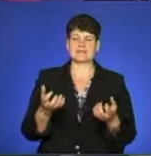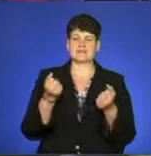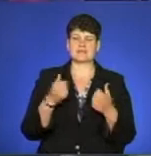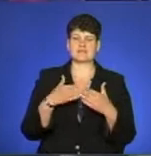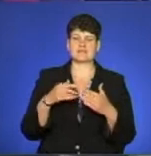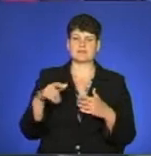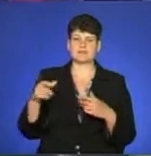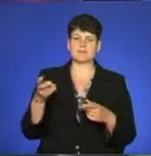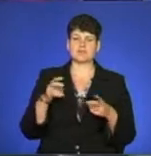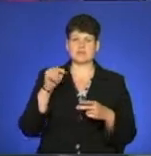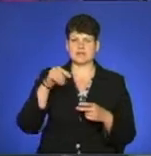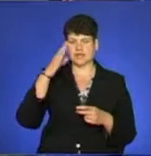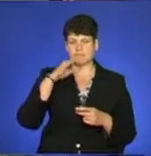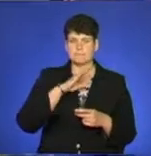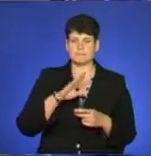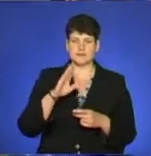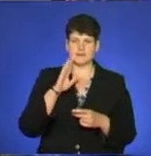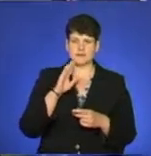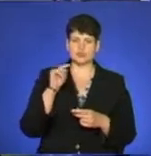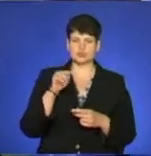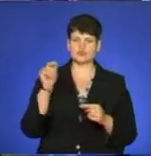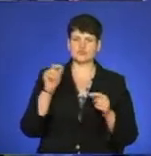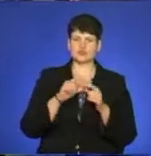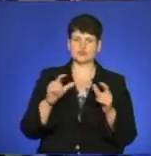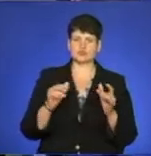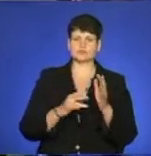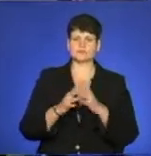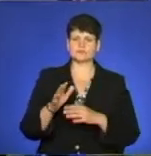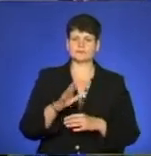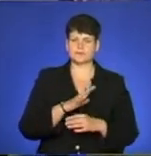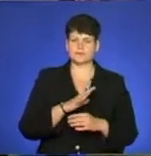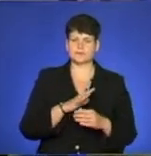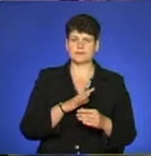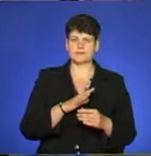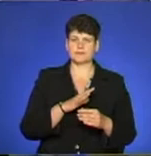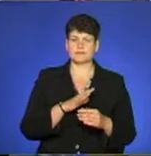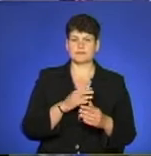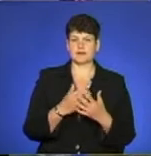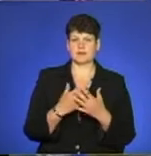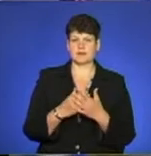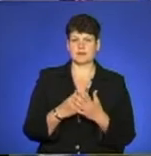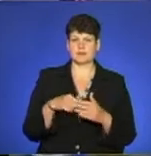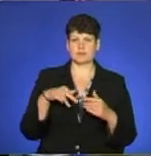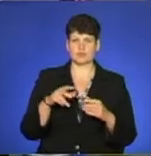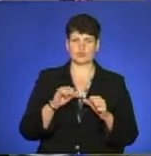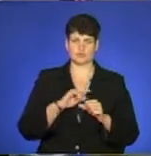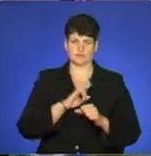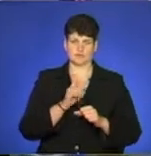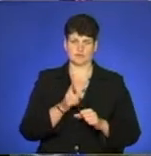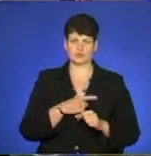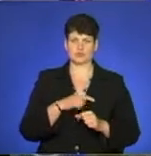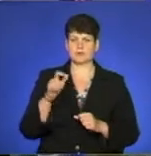випускників прийшли і їхні батьки. Вони тут в школі зростали і підуть від, напевно, мужніми